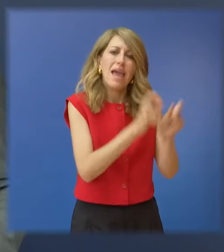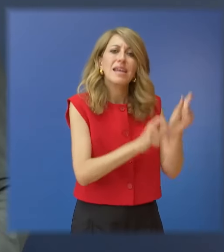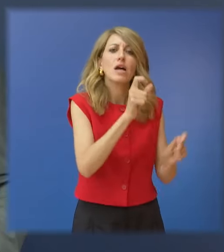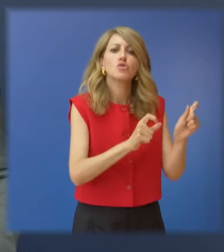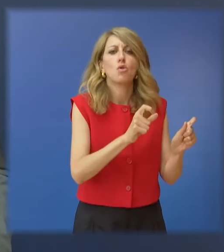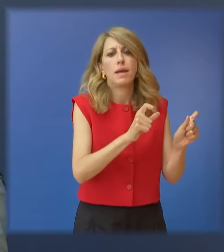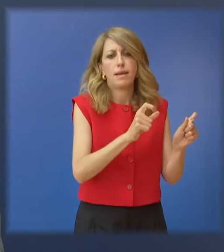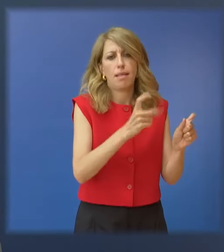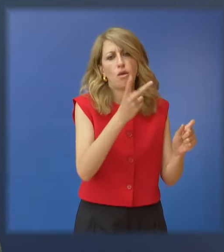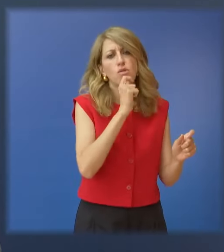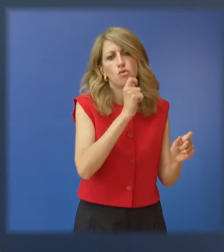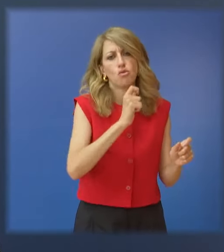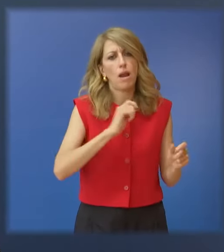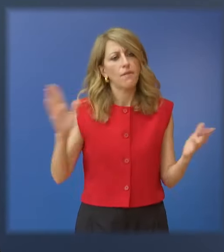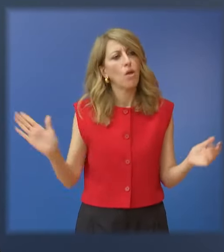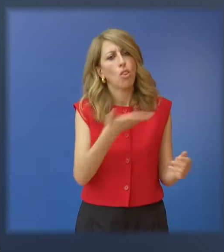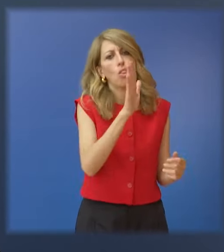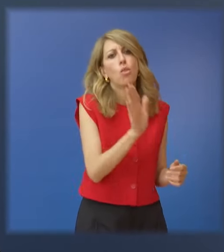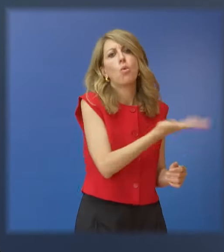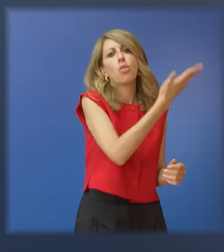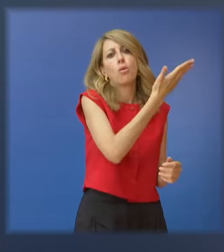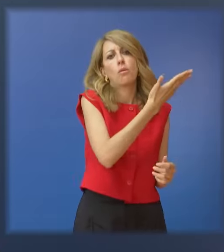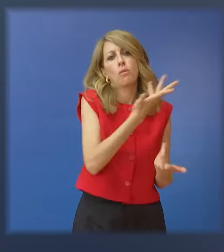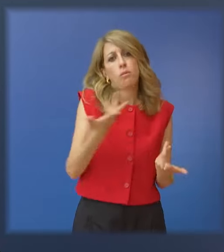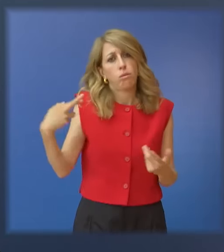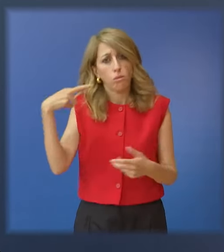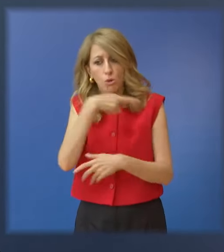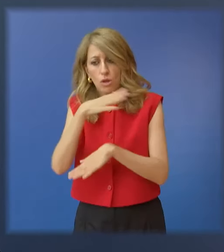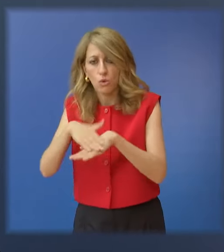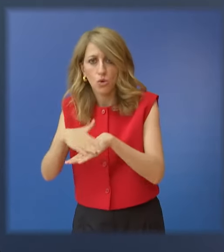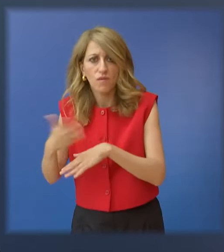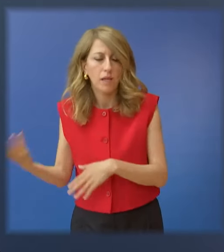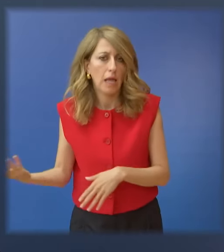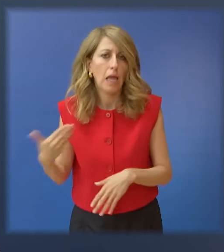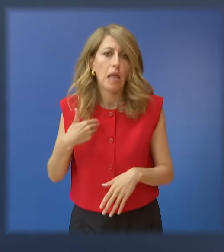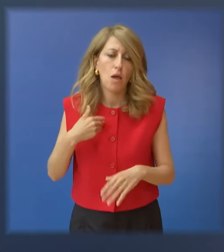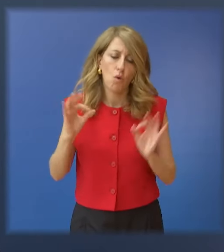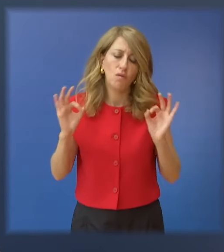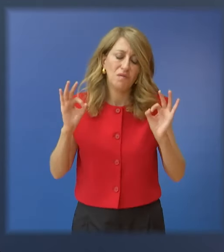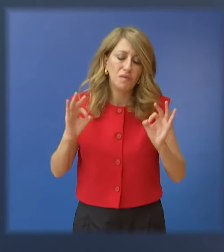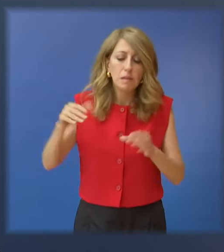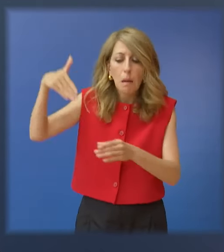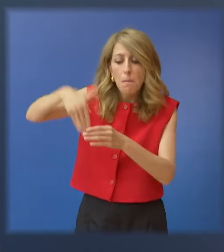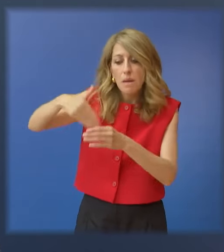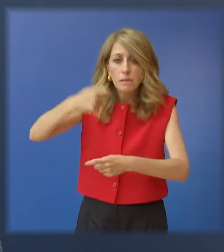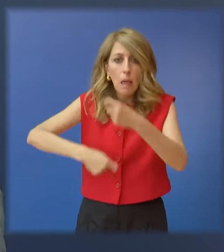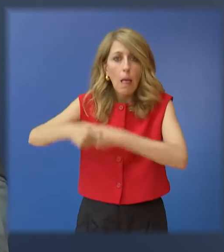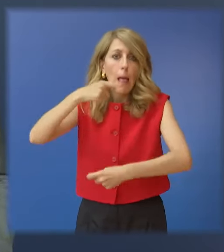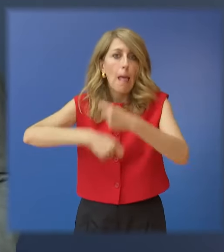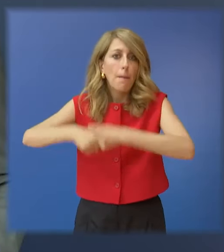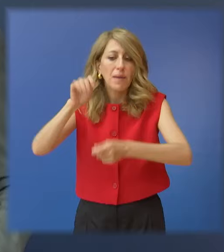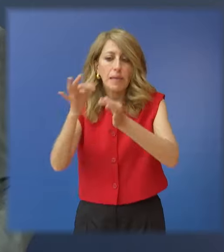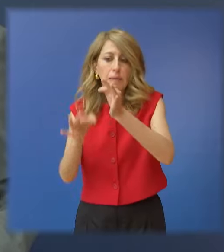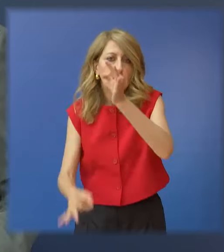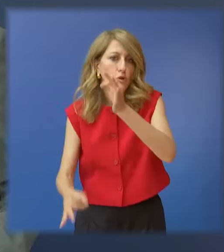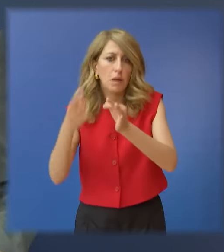εγώ δεν έχω λόγο να αμφισβητήσω το έτερο μέρος του δημοσι ματος δεν το γνωρίζω δεν είμαι λογιστής της επιχείρησης ούτε ε είμαι ελεγκτής για να μπορώ